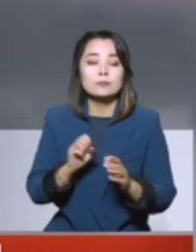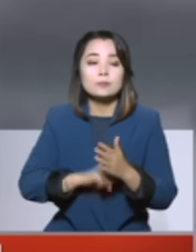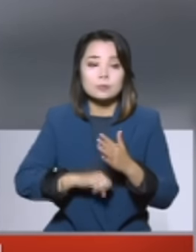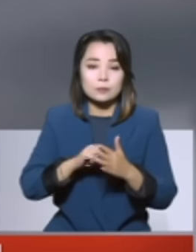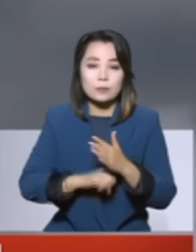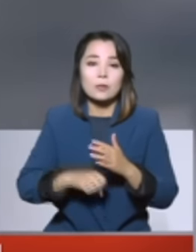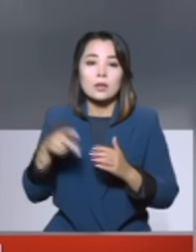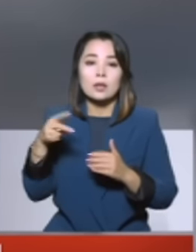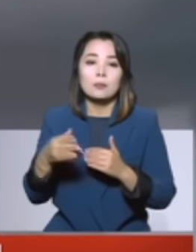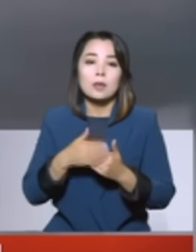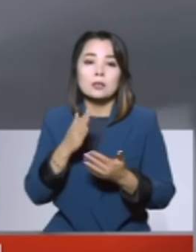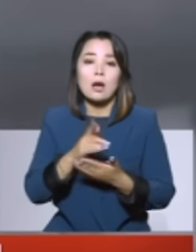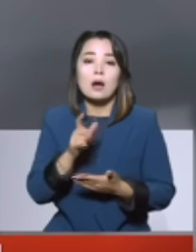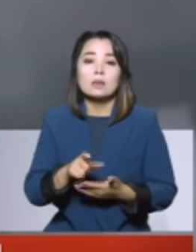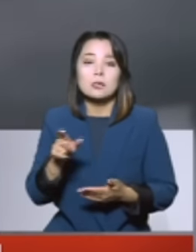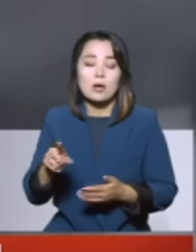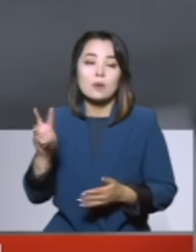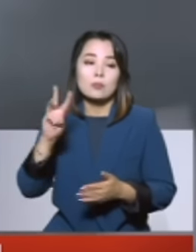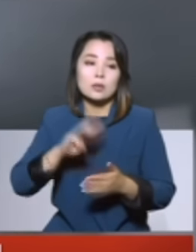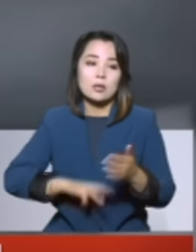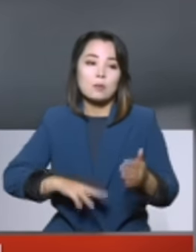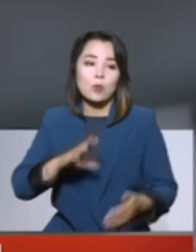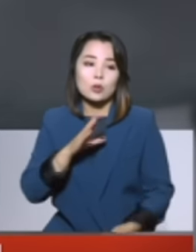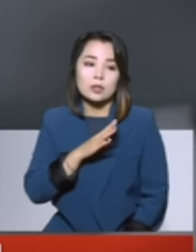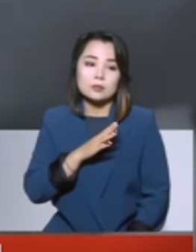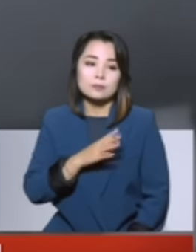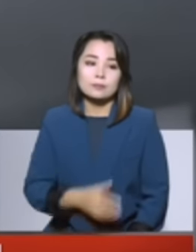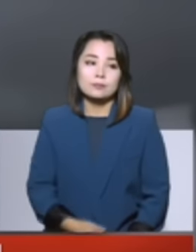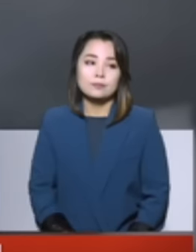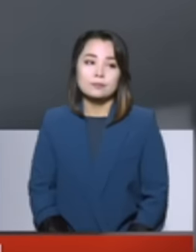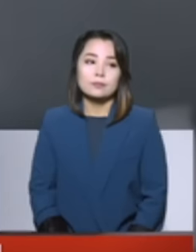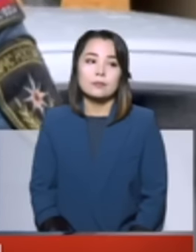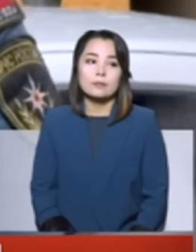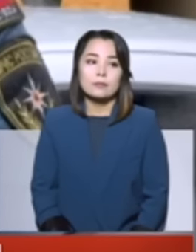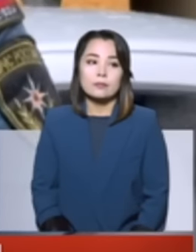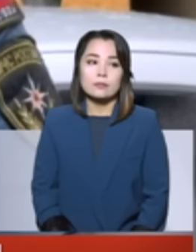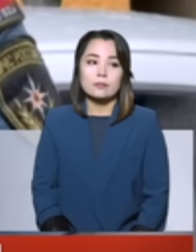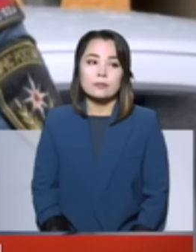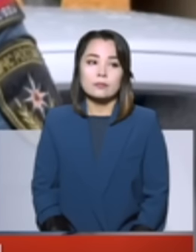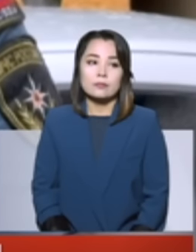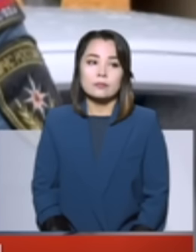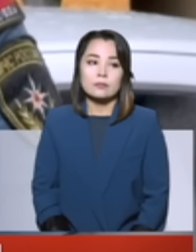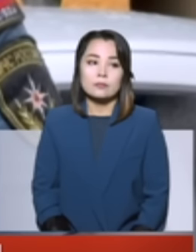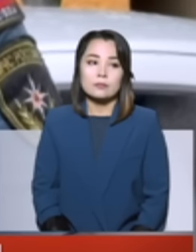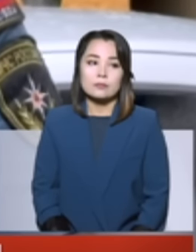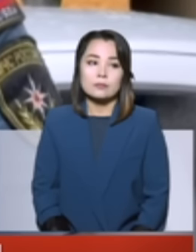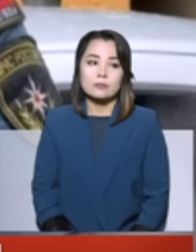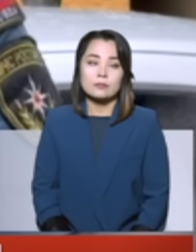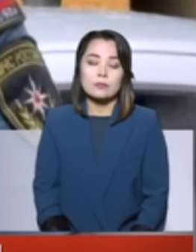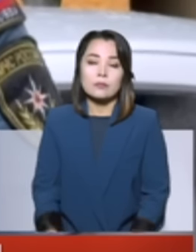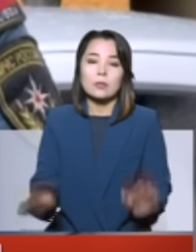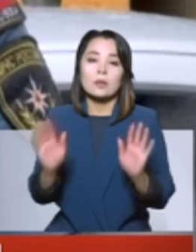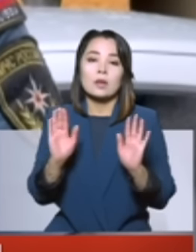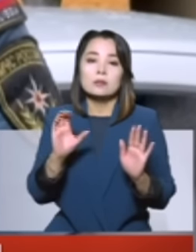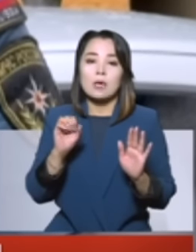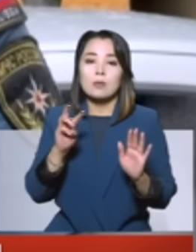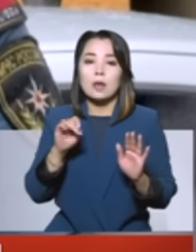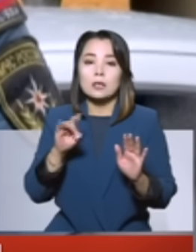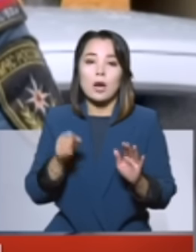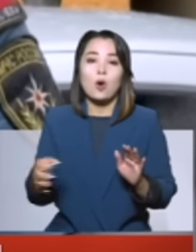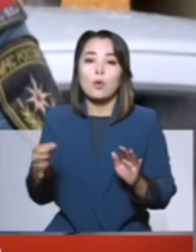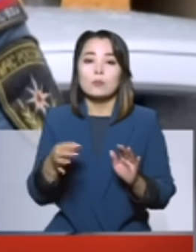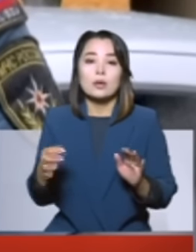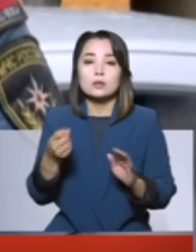болған 2000-нан астам адам айыппұл арқалады. Подразделение добровольной пожарной охраны. Тек Самара облысында бірнеше